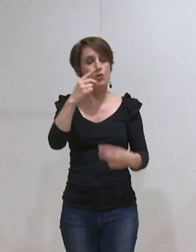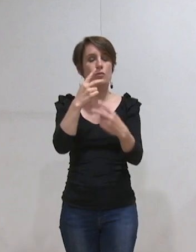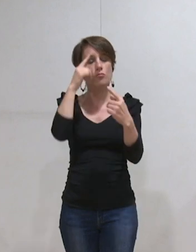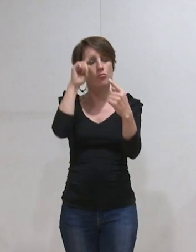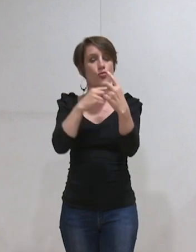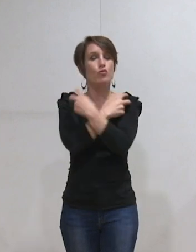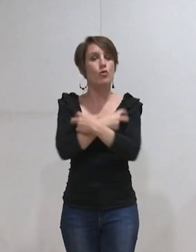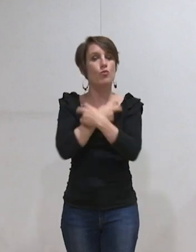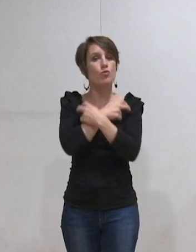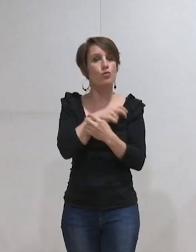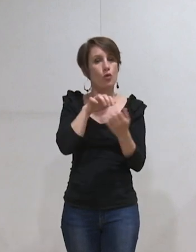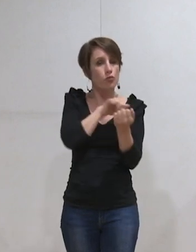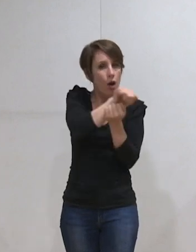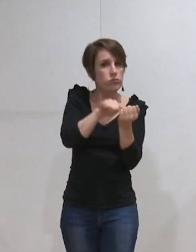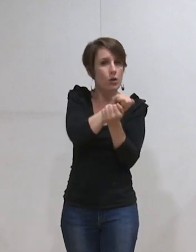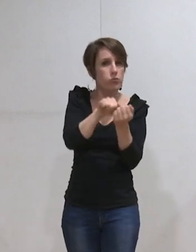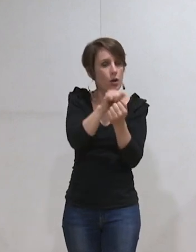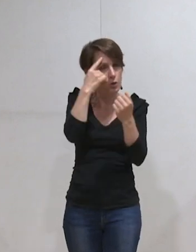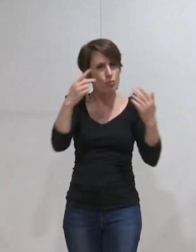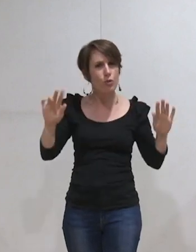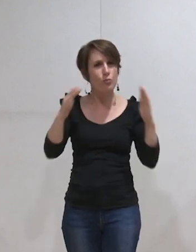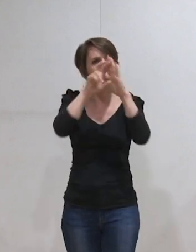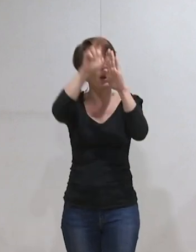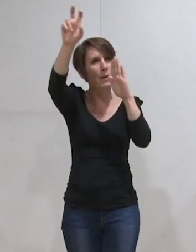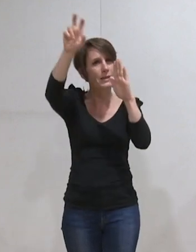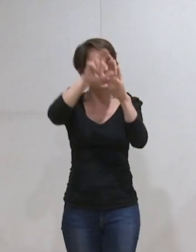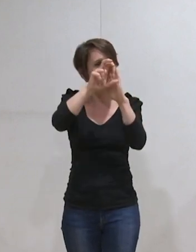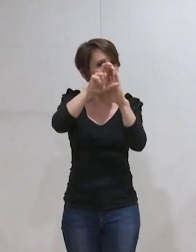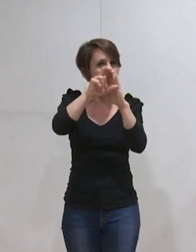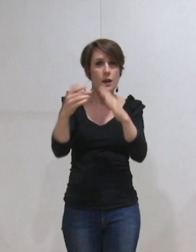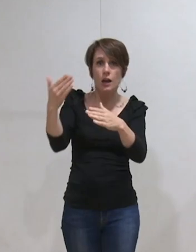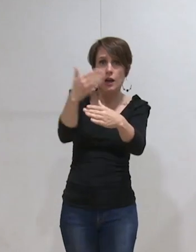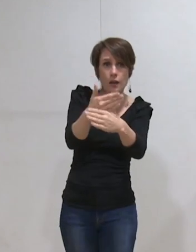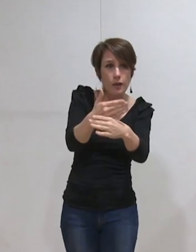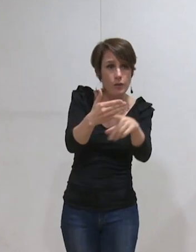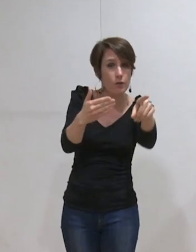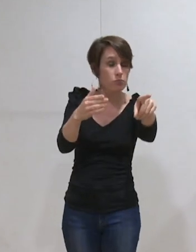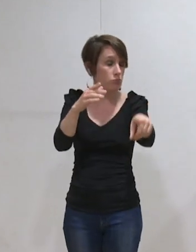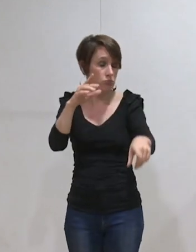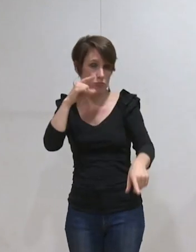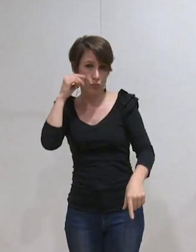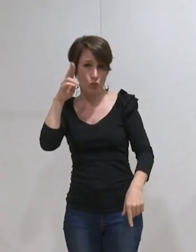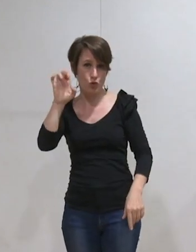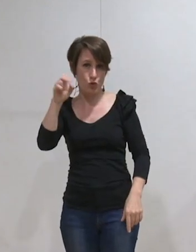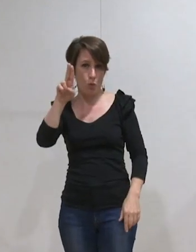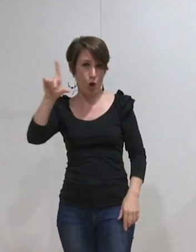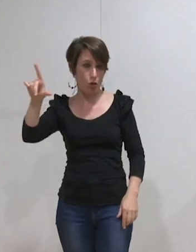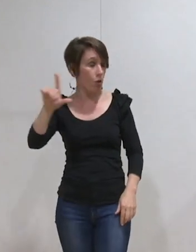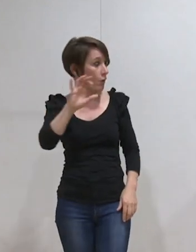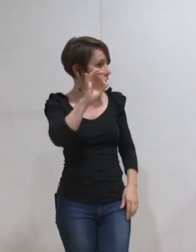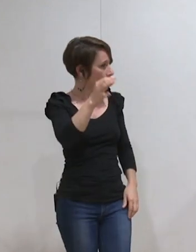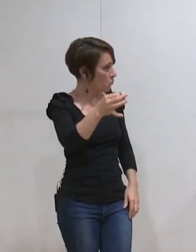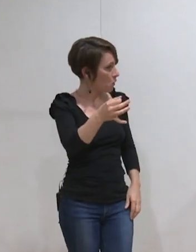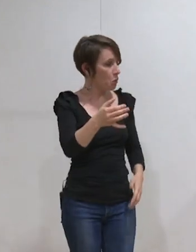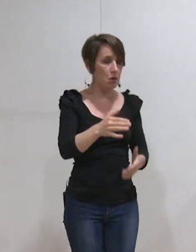la Bastille qui une intervention écoutez mes chers collègues on a eu droit quand même à une